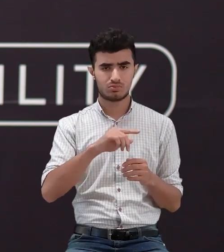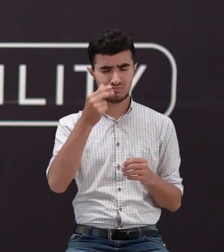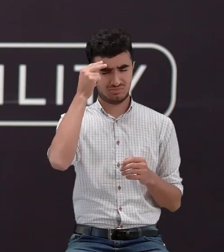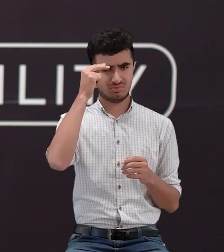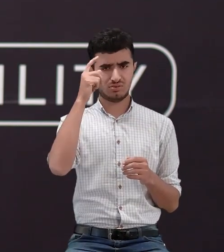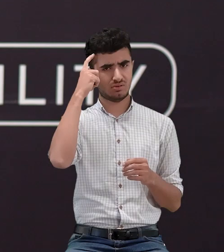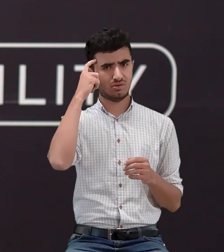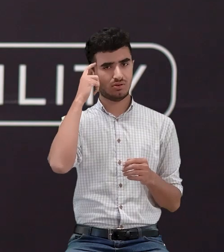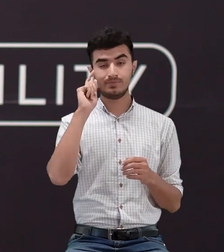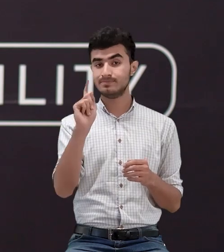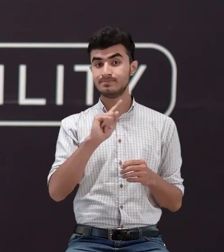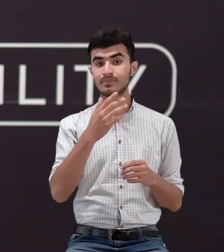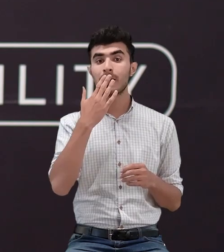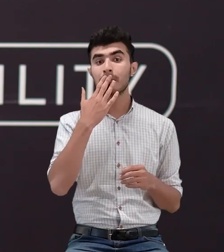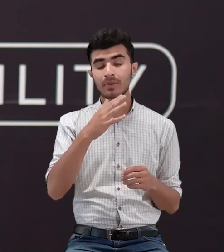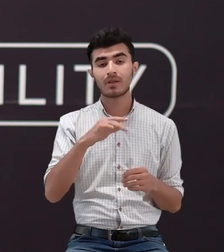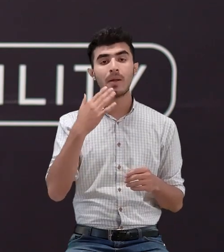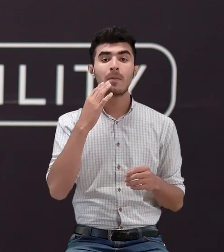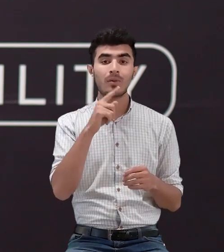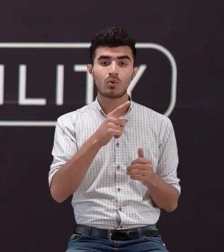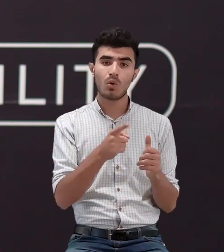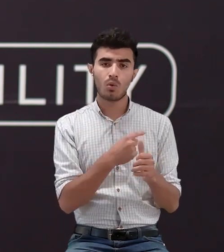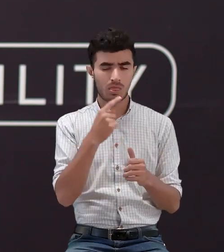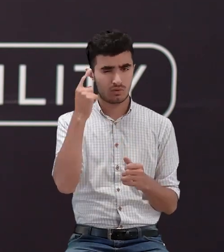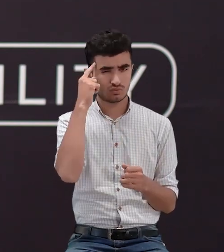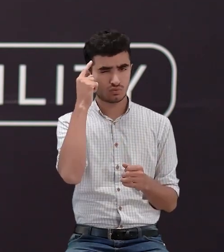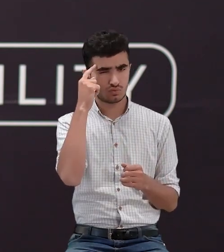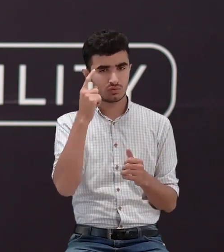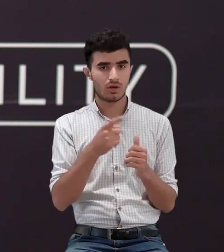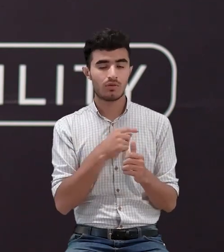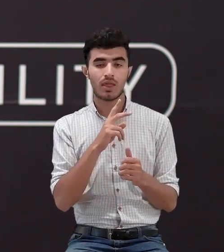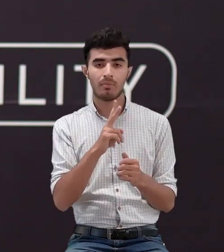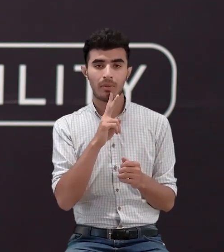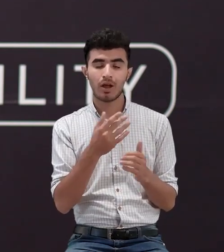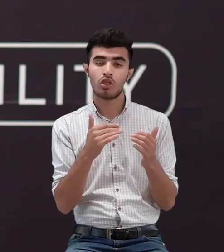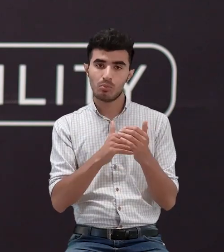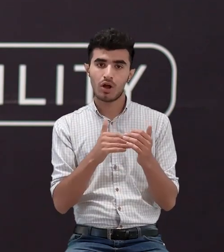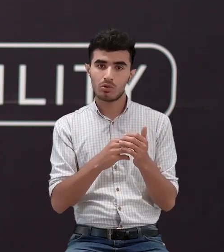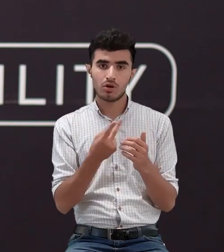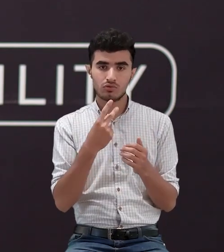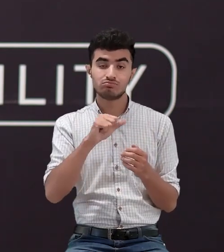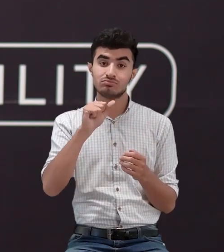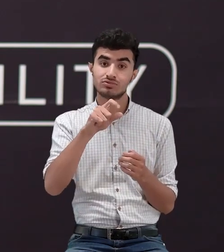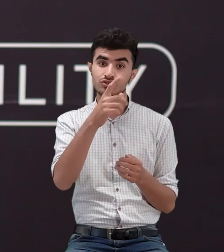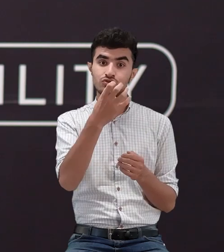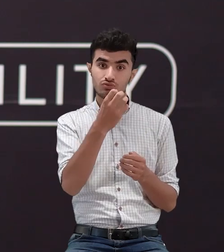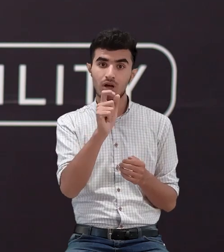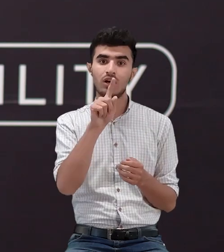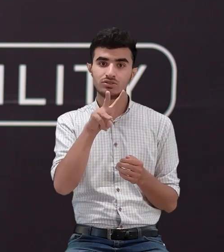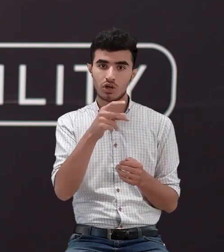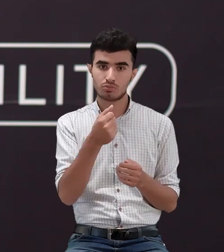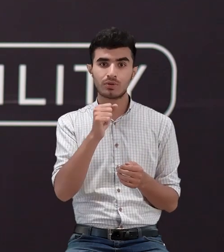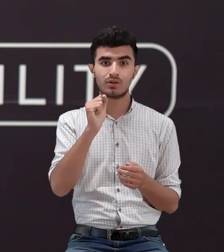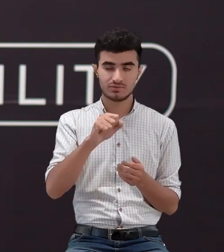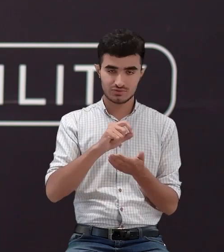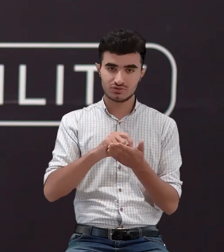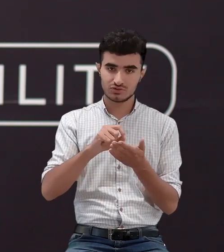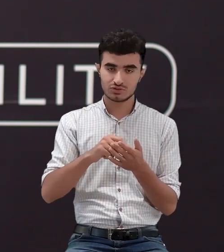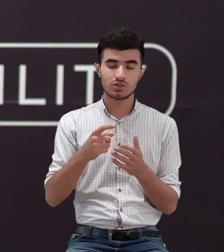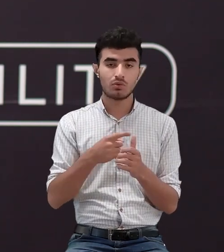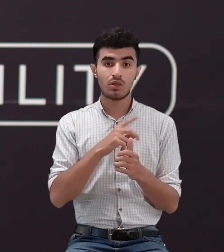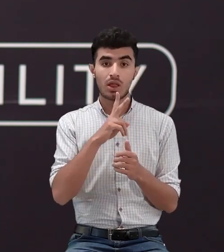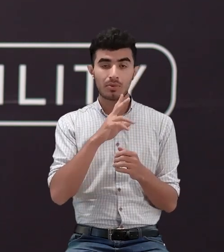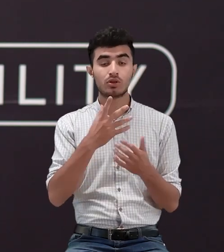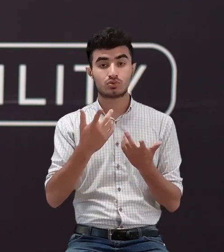حیران نہیں ہونا. ہو سکتا ہے اس کی یہ نیڈ ہے, ہو سکتا ہے کہ وہ اپنے آپ کو یہ بات سنا کے سمجھا رہا ہے کہ اس کسٹمر کو میں نے 1000